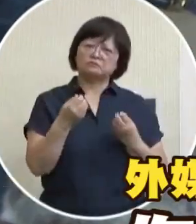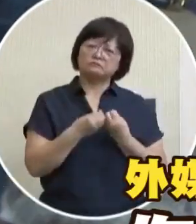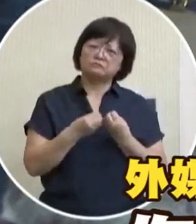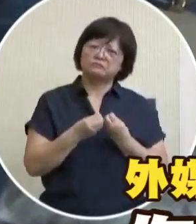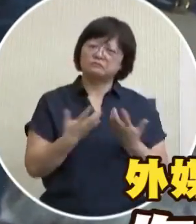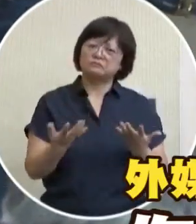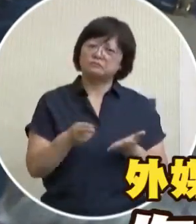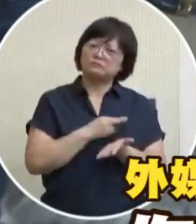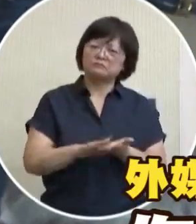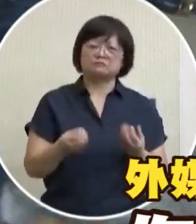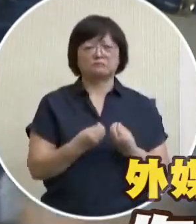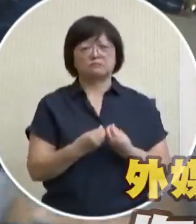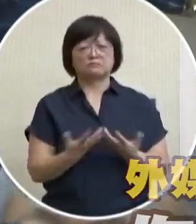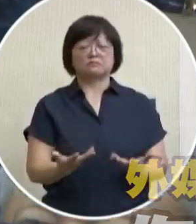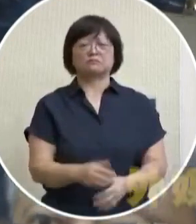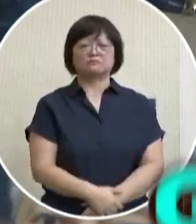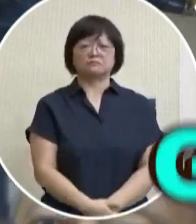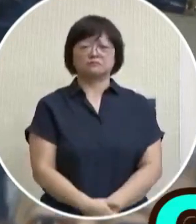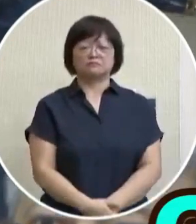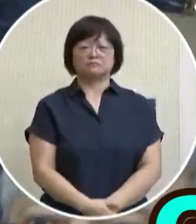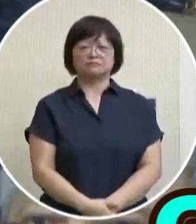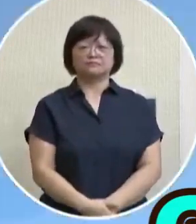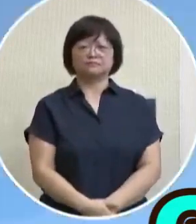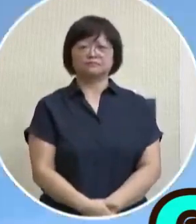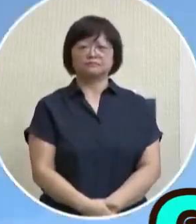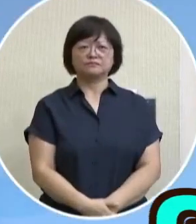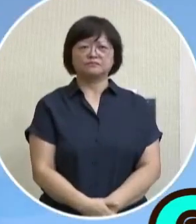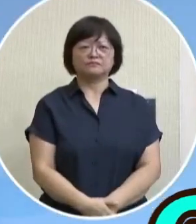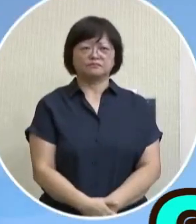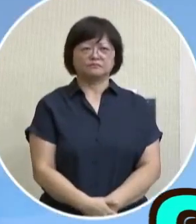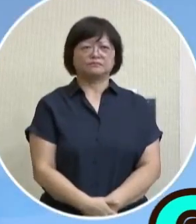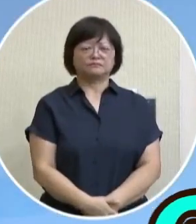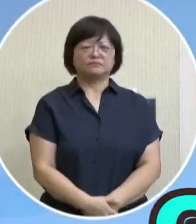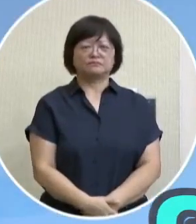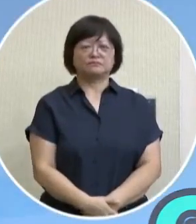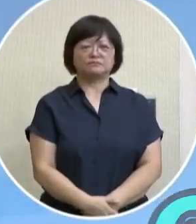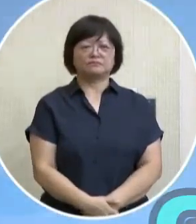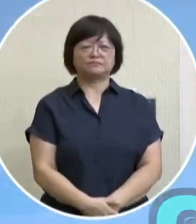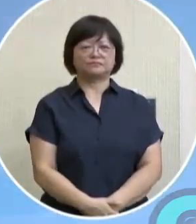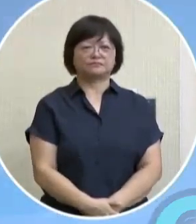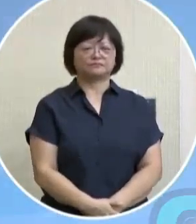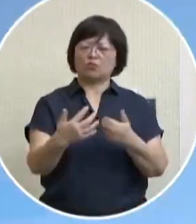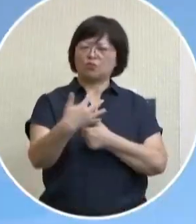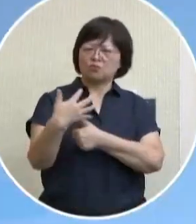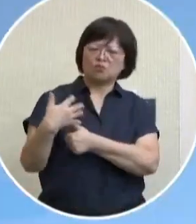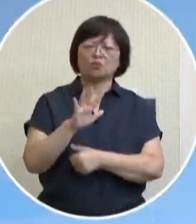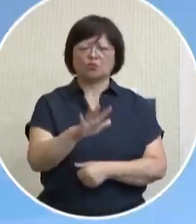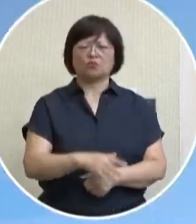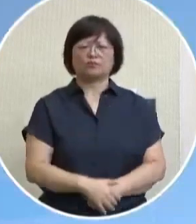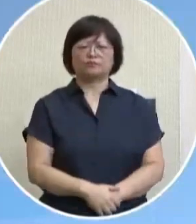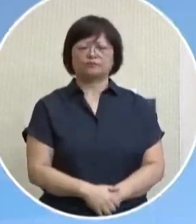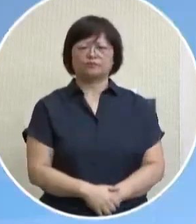你是会怎么解决这个问题？ Good question. Good question. 好，我们谢谢白冰的提问。 如